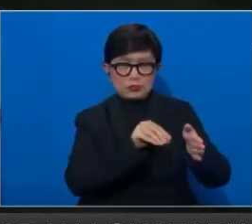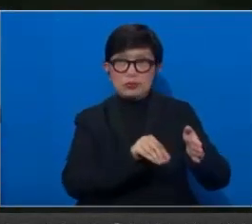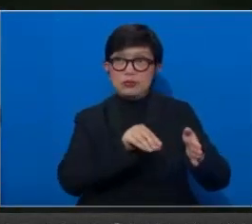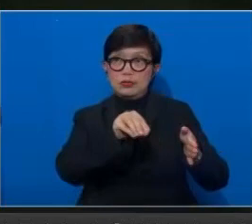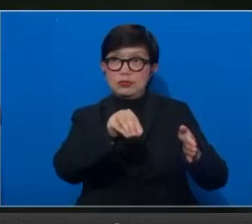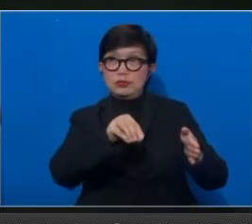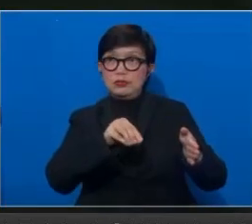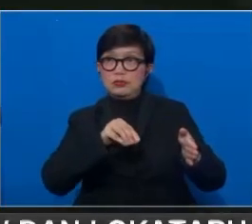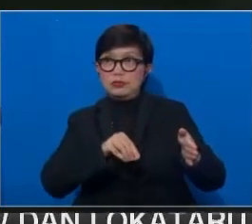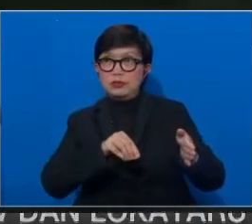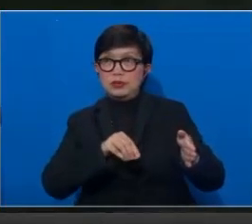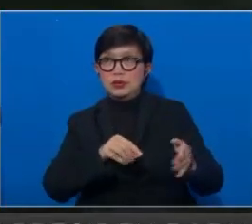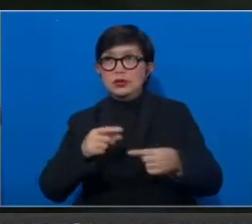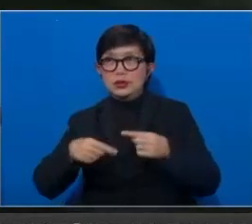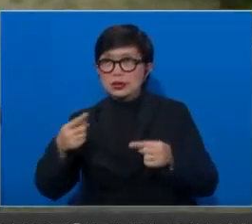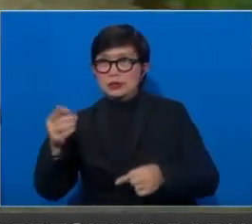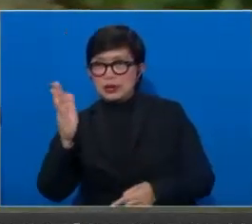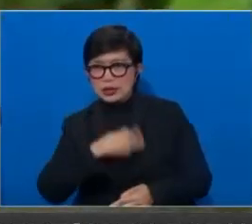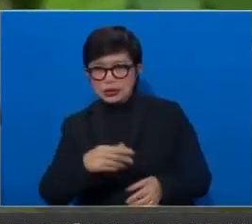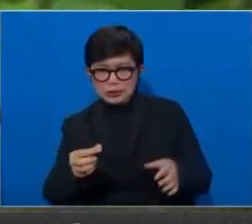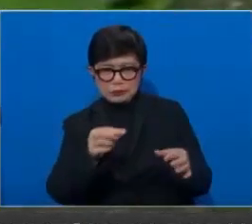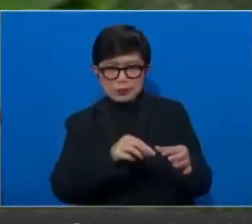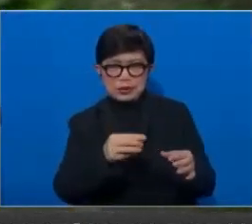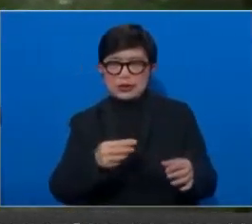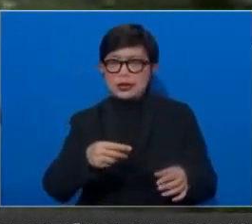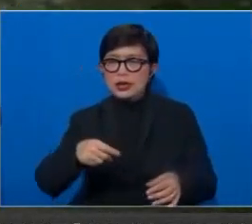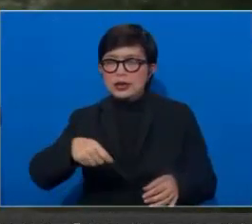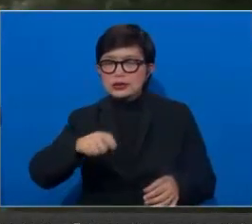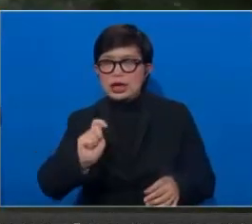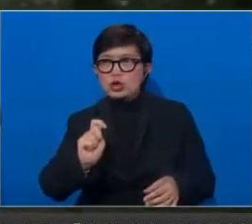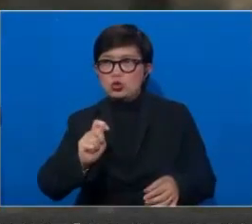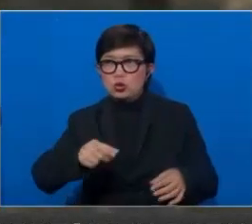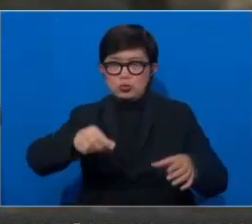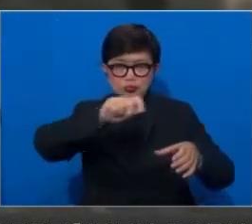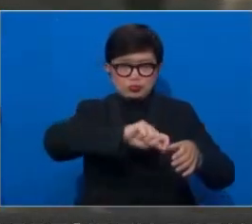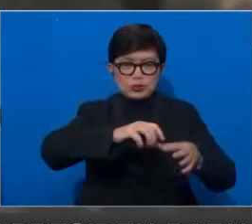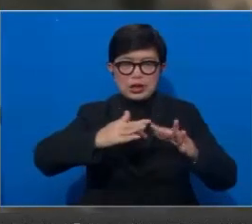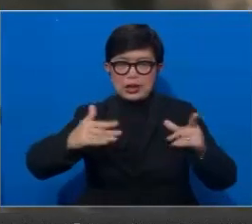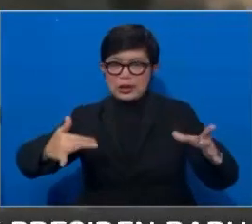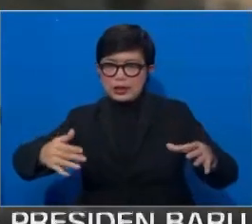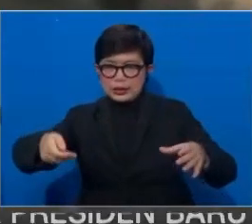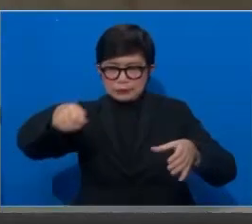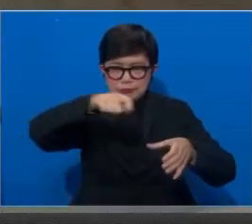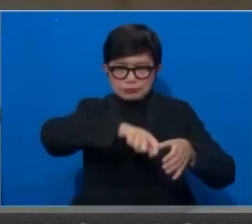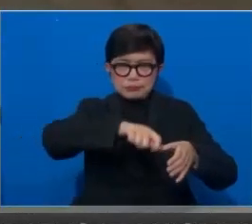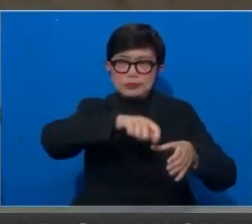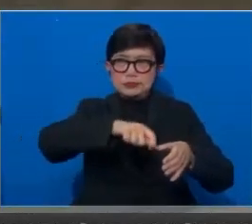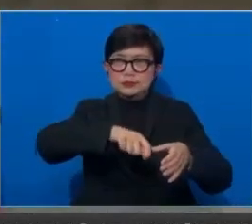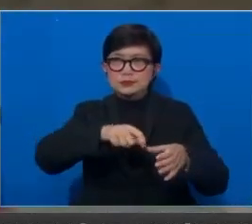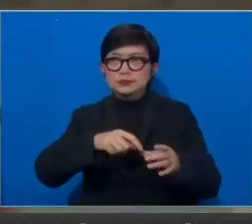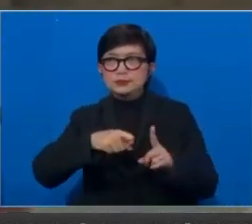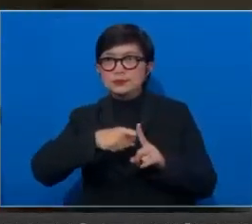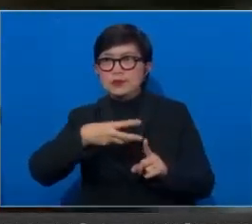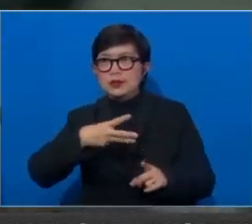telur menempel. Setiap hari cukup diberi makan seperti sayuran kangkung dan konsentrat serta air yang diresapkan ke dalam spons agar kecoa